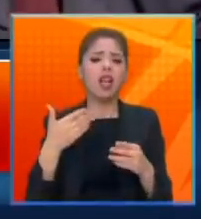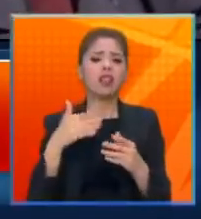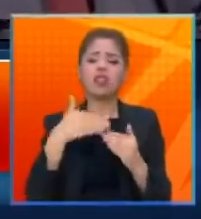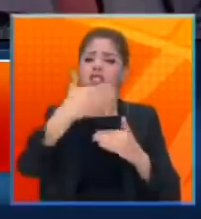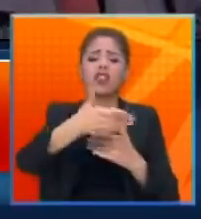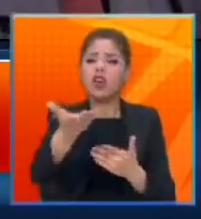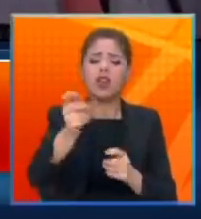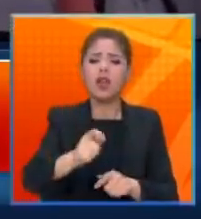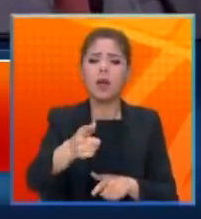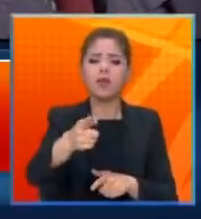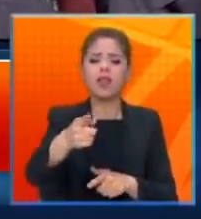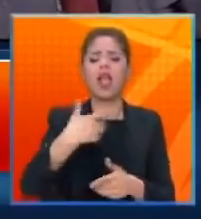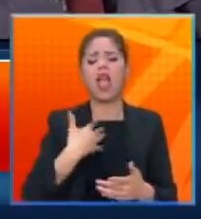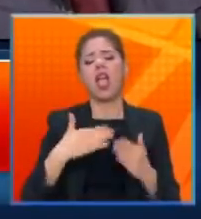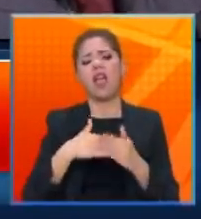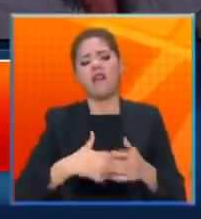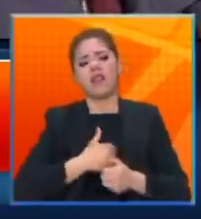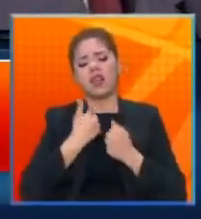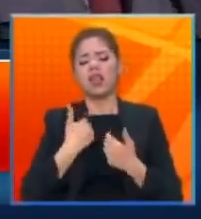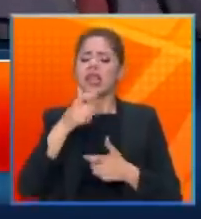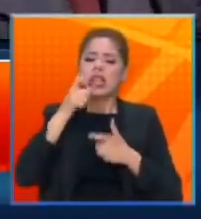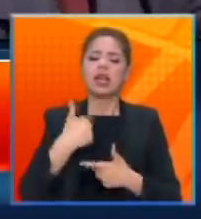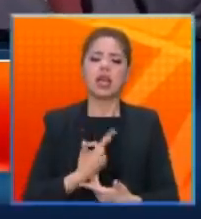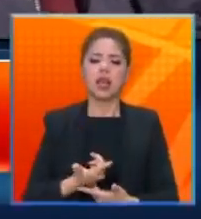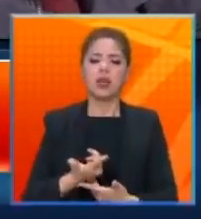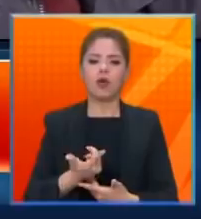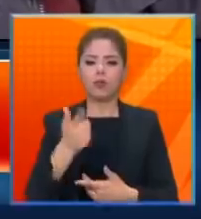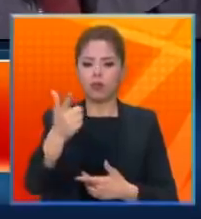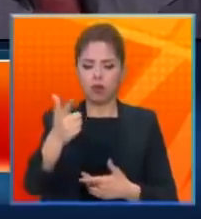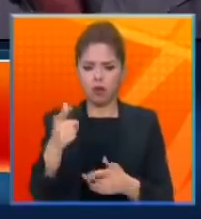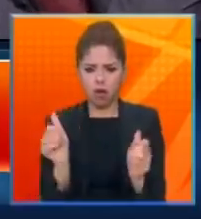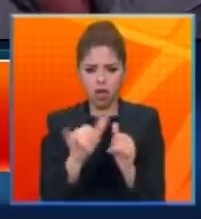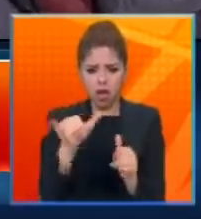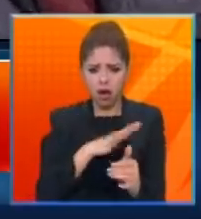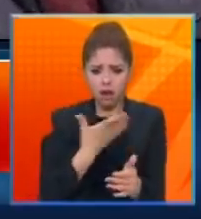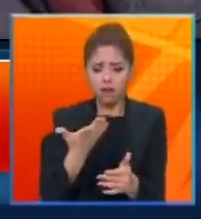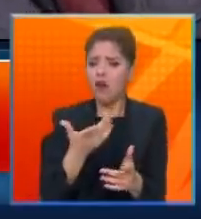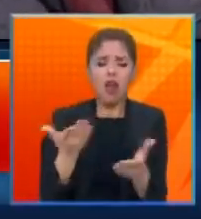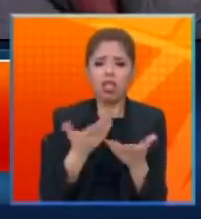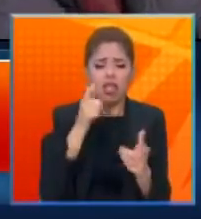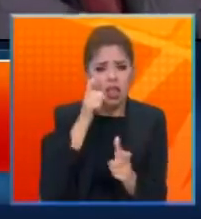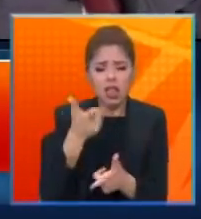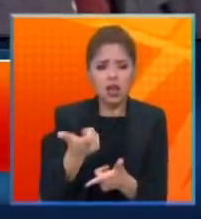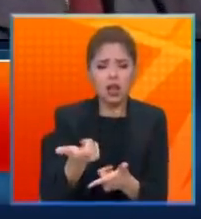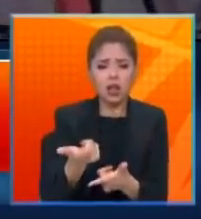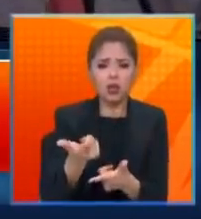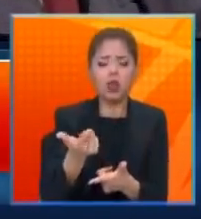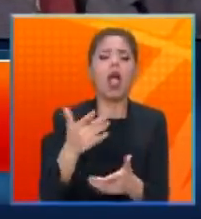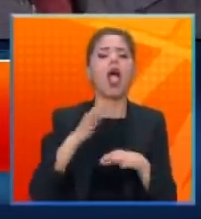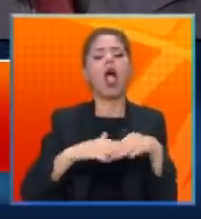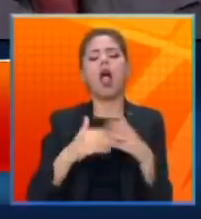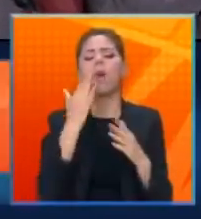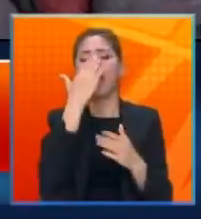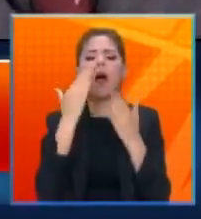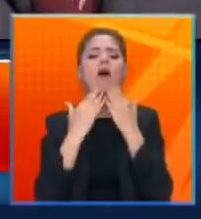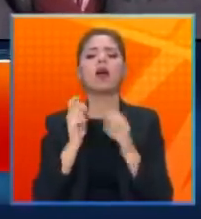mecbur geldik burada yani. Bir de kendimize dikkat ediyoruz burada da. Nasıl dikkat ediyorsunuz? Dip dibesiniz. Elimizi ağzımıza falan sürmüyoruz.